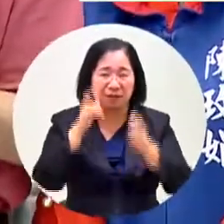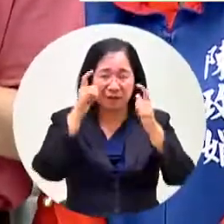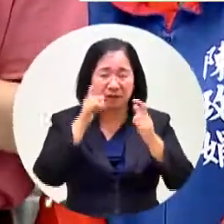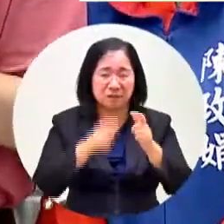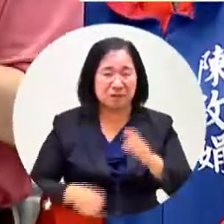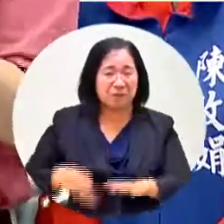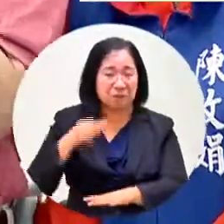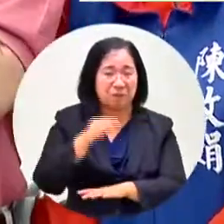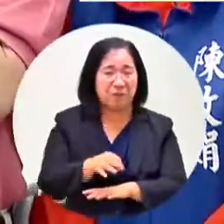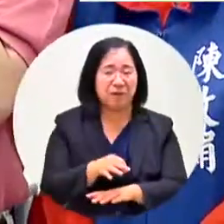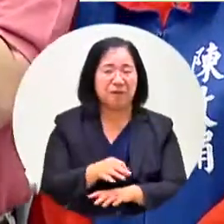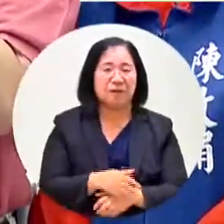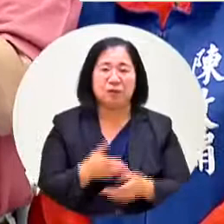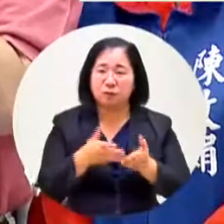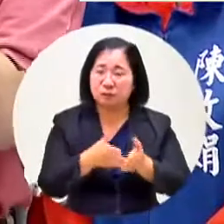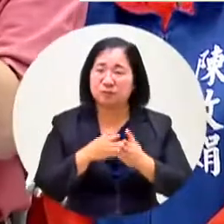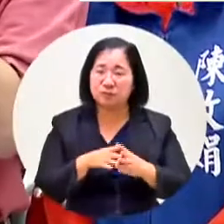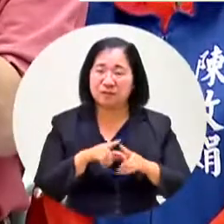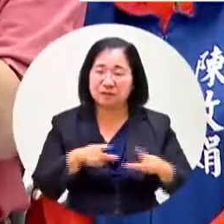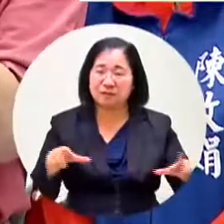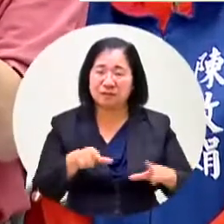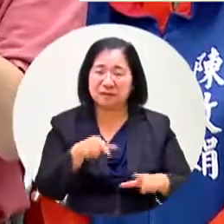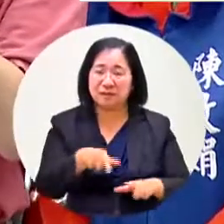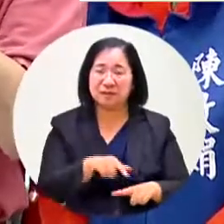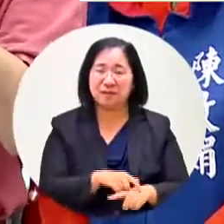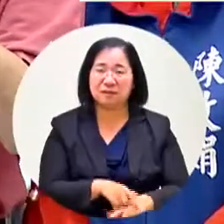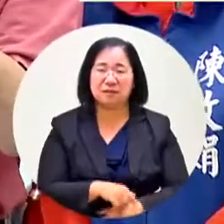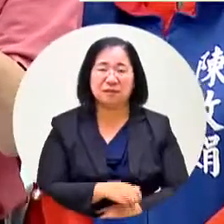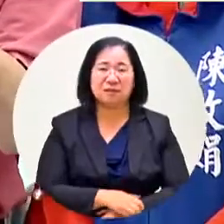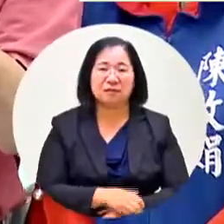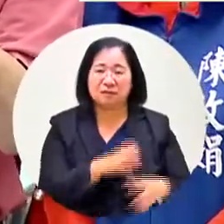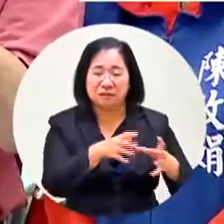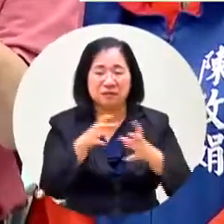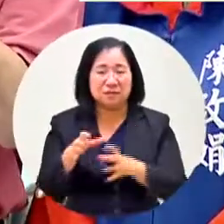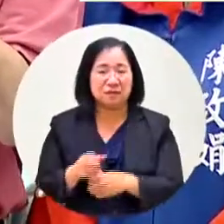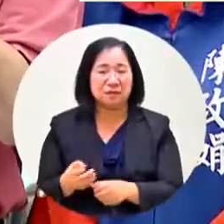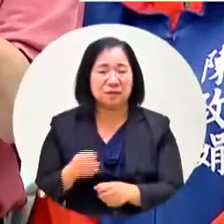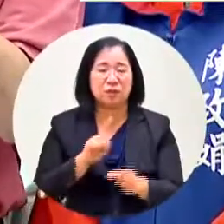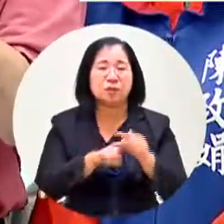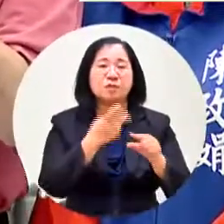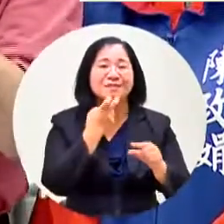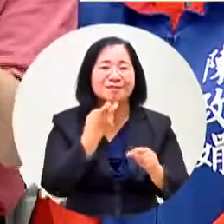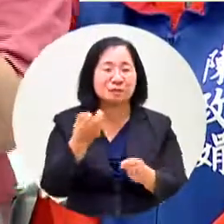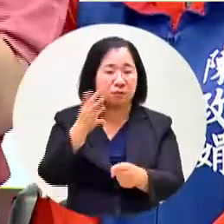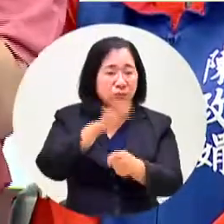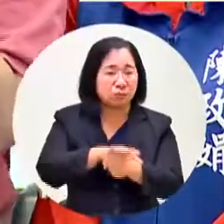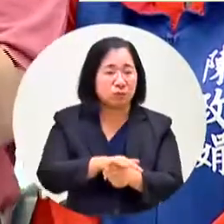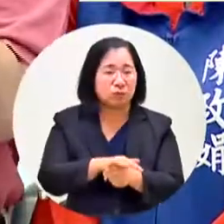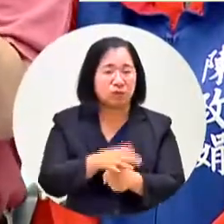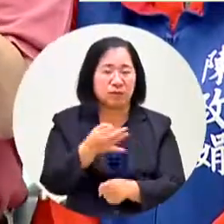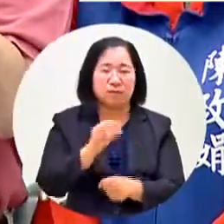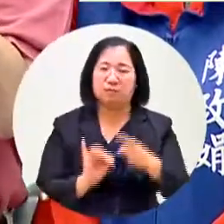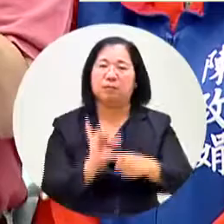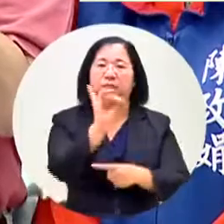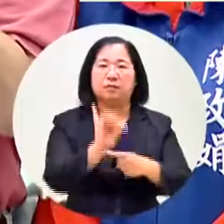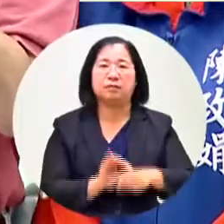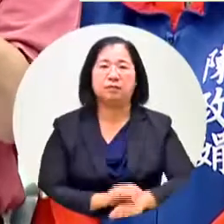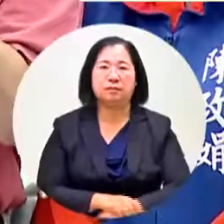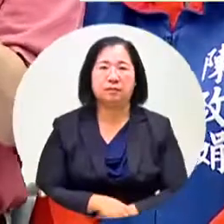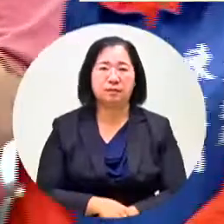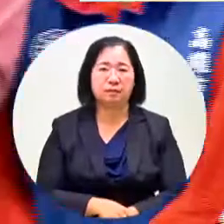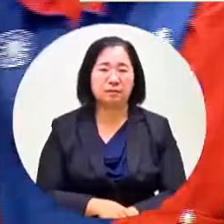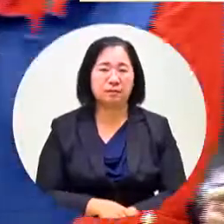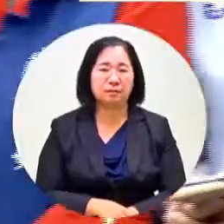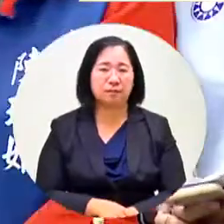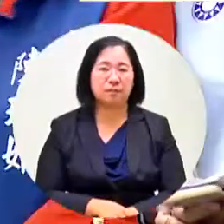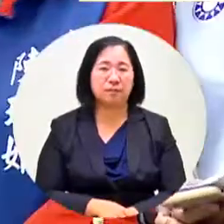统他在担任总统的时候为高雄挹注的所有的重大建设，你会发现